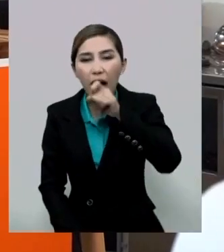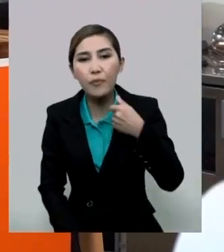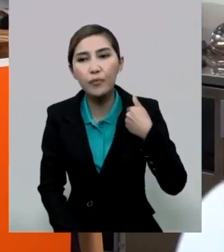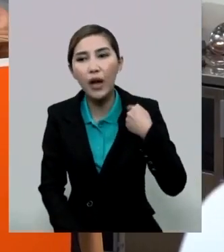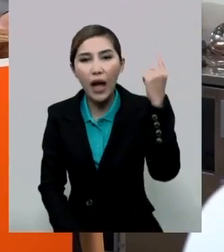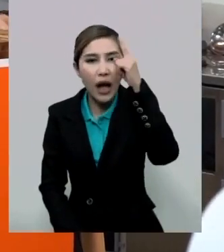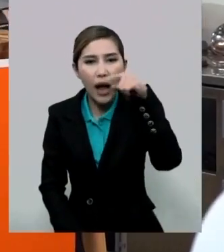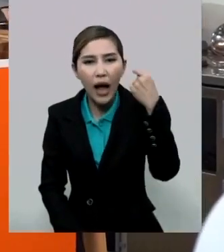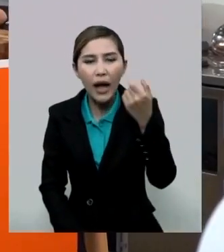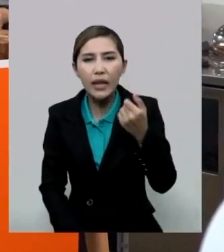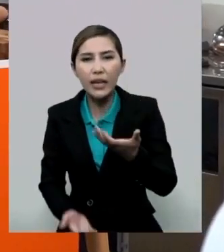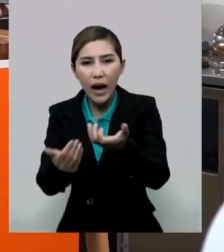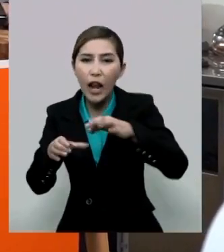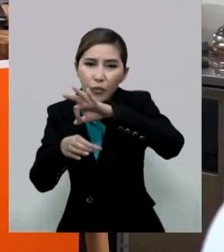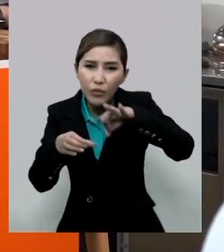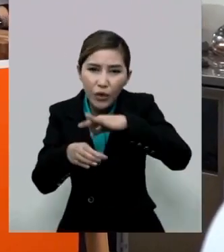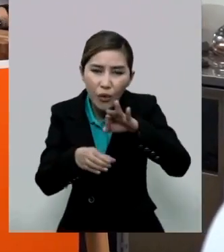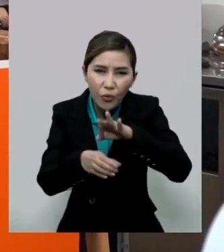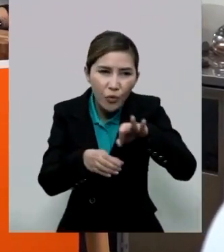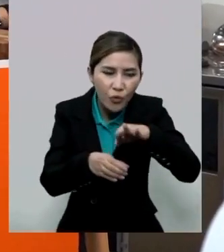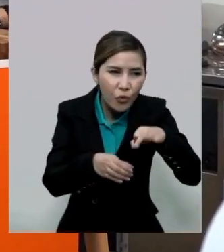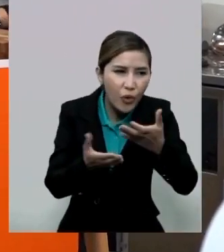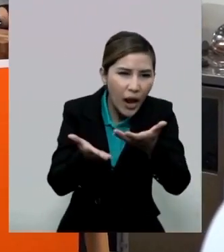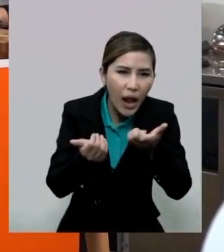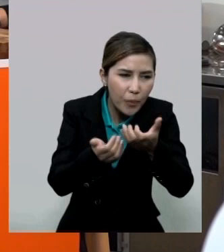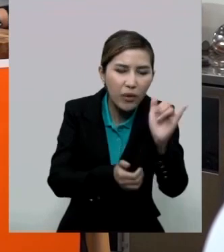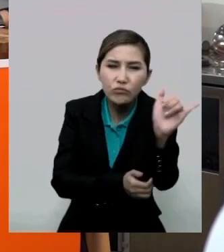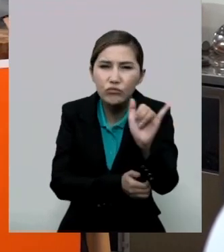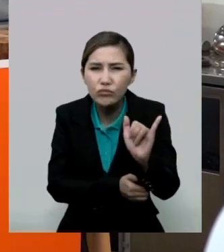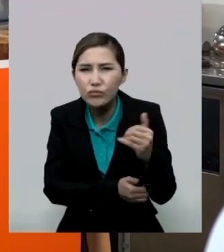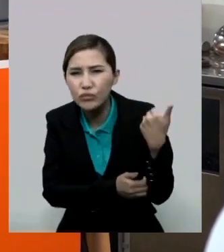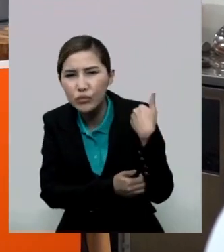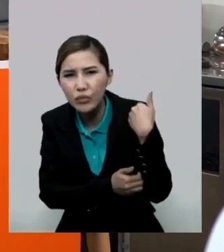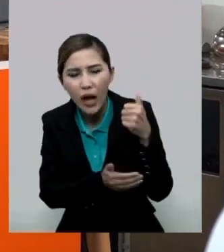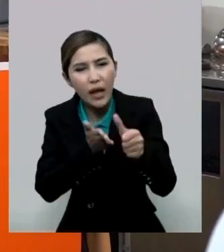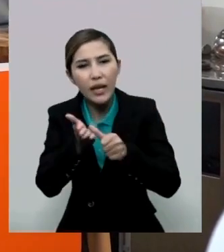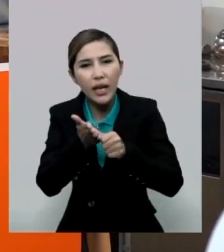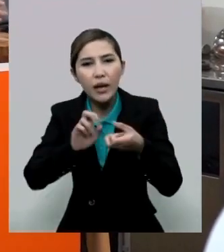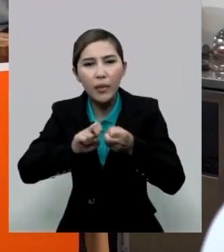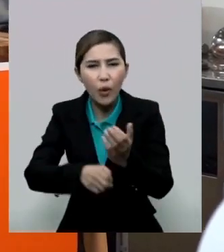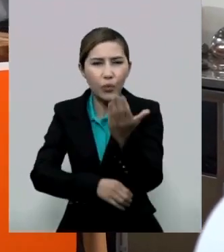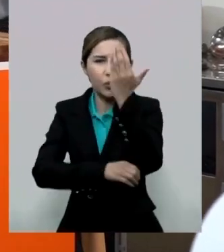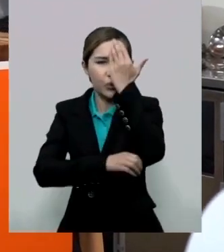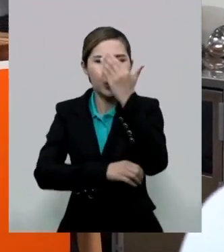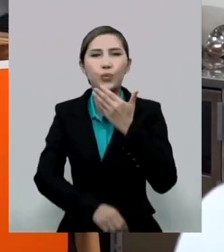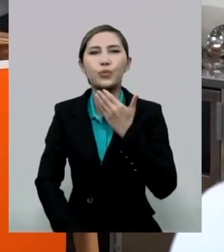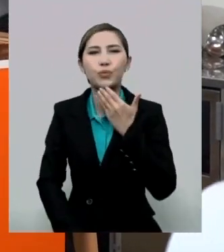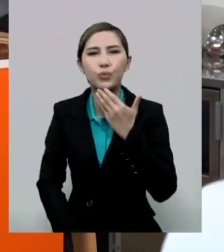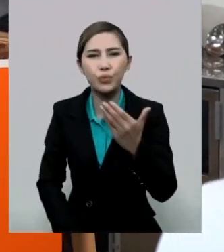ลูกค้าไปว่ามีลูกค้าท่านไหนยังไม่ได้รับเครื่องดื่มไหมคะหรือว่าอะไรอย่างเงี้ยค่ะก็จะมีแก้ปัญหาเฉพาะหน้า